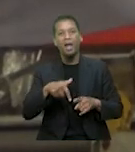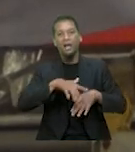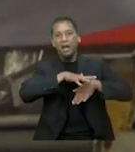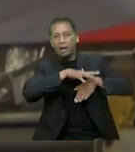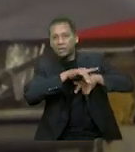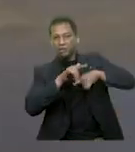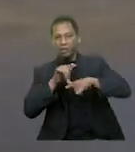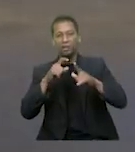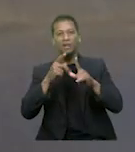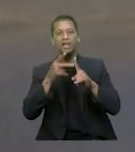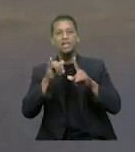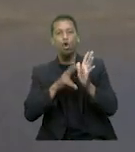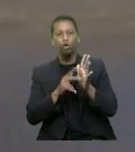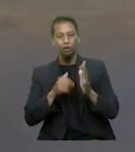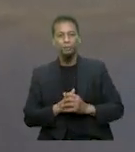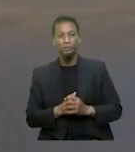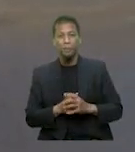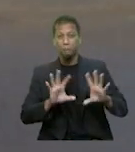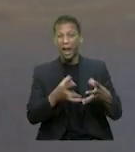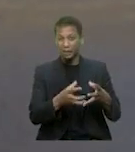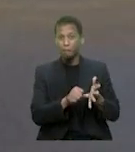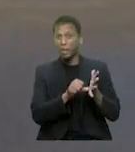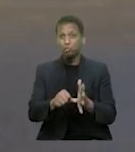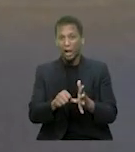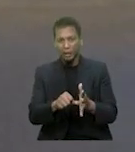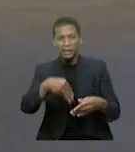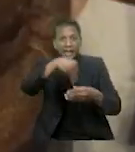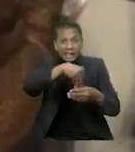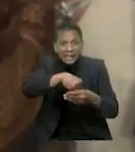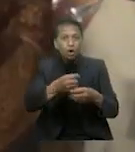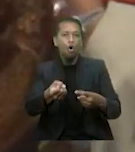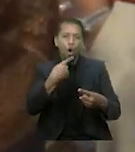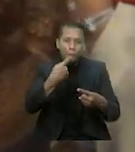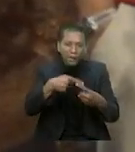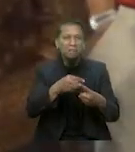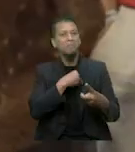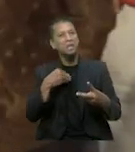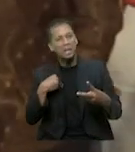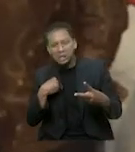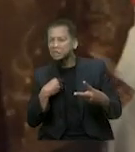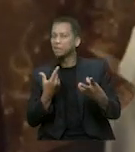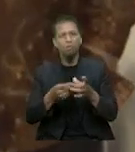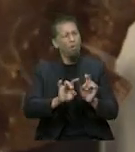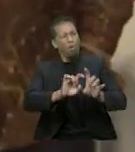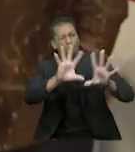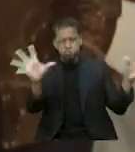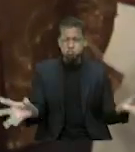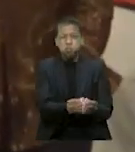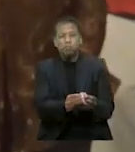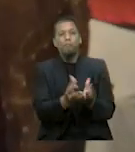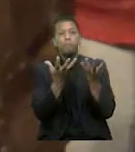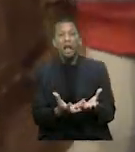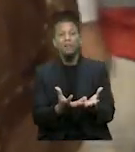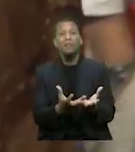pada Rabu dini hari paket bantuan yang dikirim berisi obat-obatan dan peralatan medis non elektronik dengan total senilai